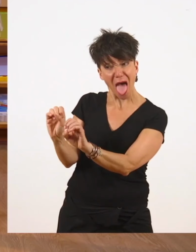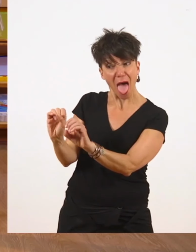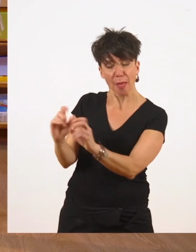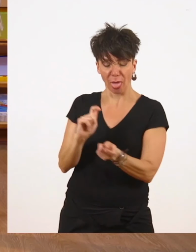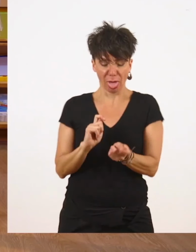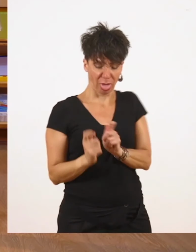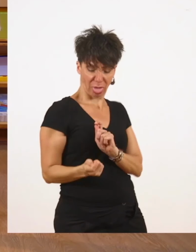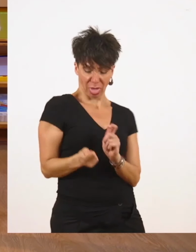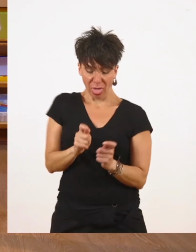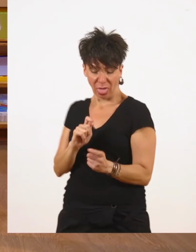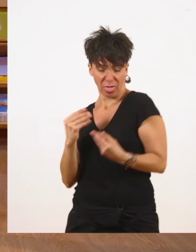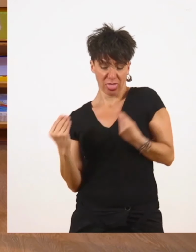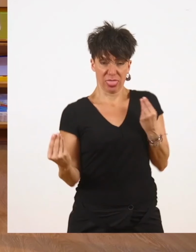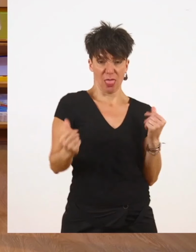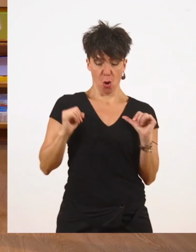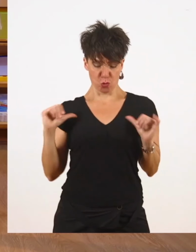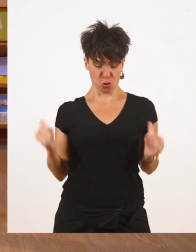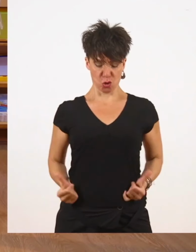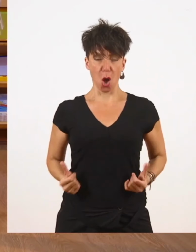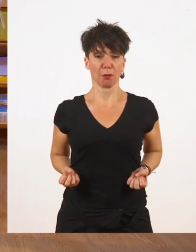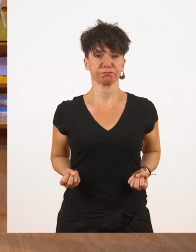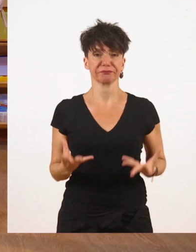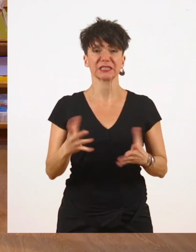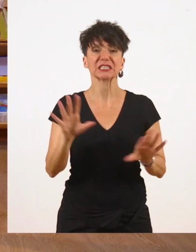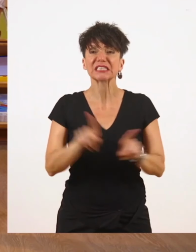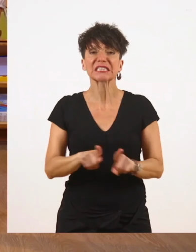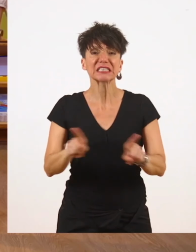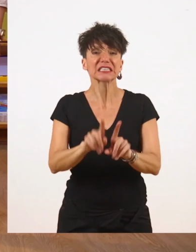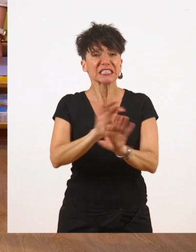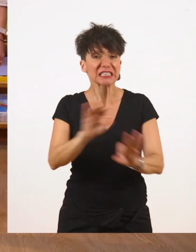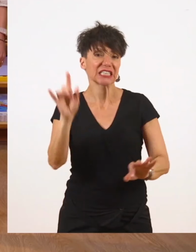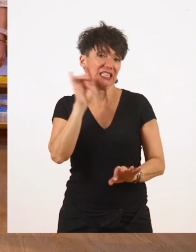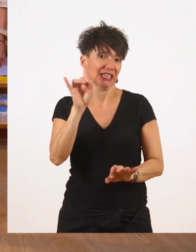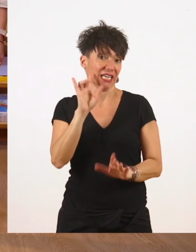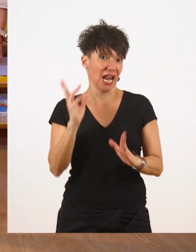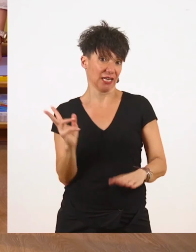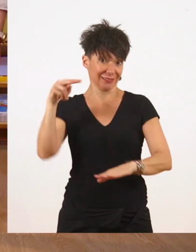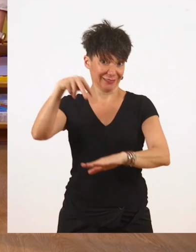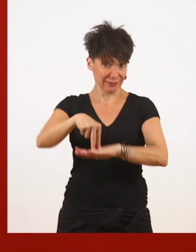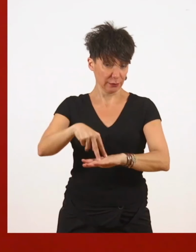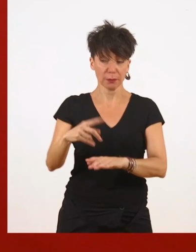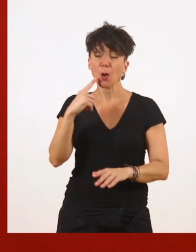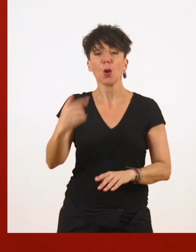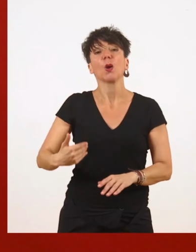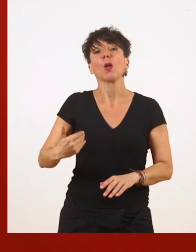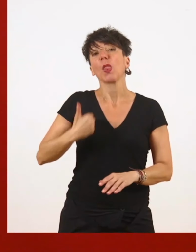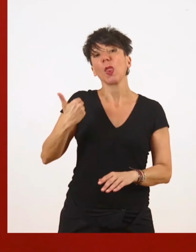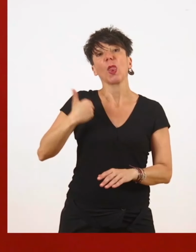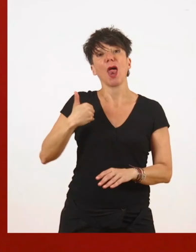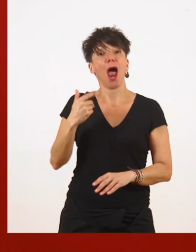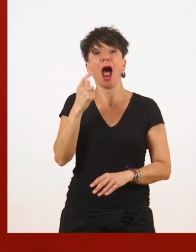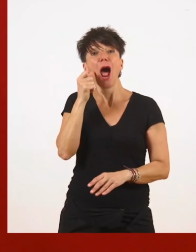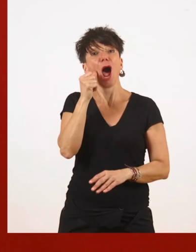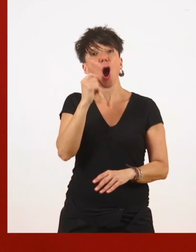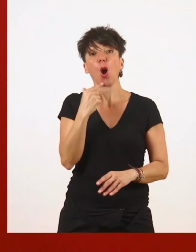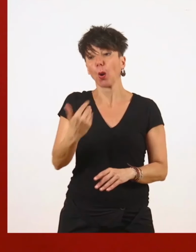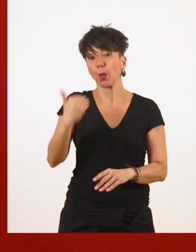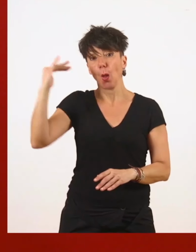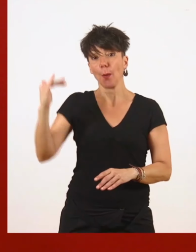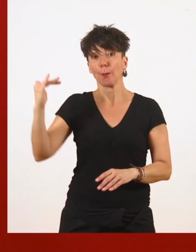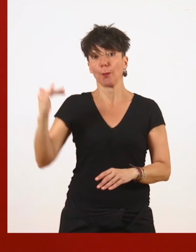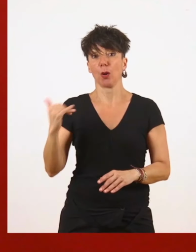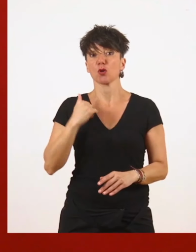μπορούν να θυμίζουν και να αποδίδουν σωστά τους γυναικείους ρόλους πάνω στη σκηνή. Νεαρά αγόρια επίσης, διότι η φωνή τους δεν